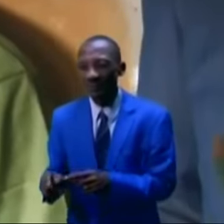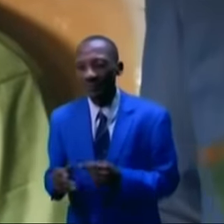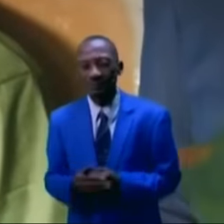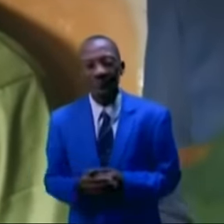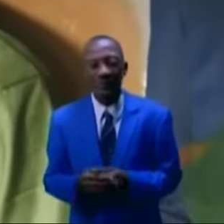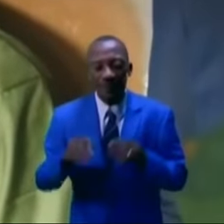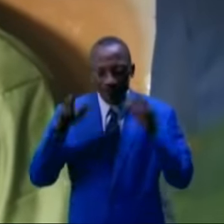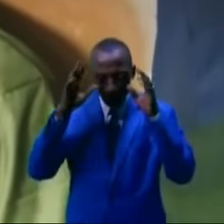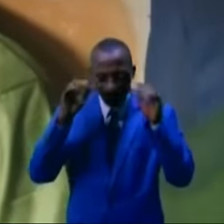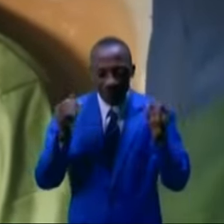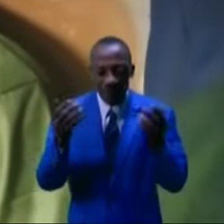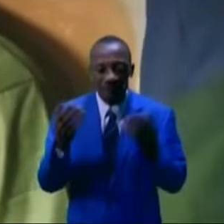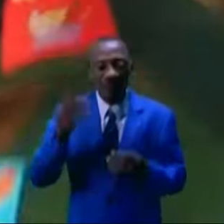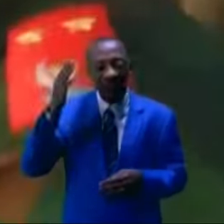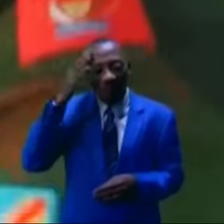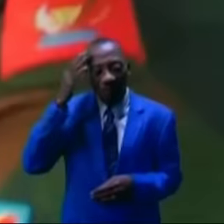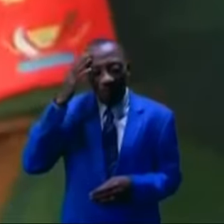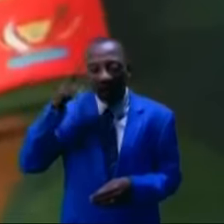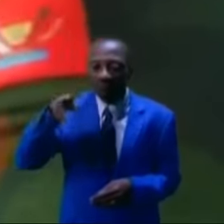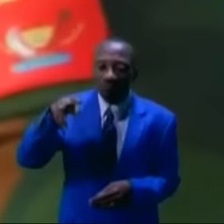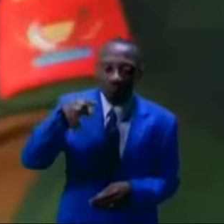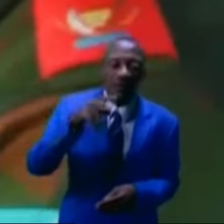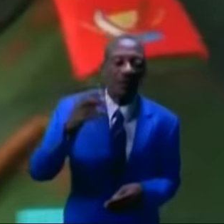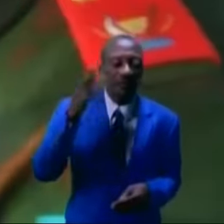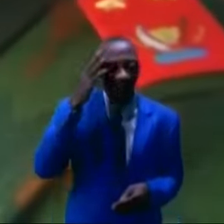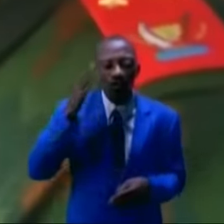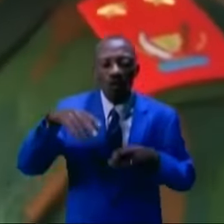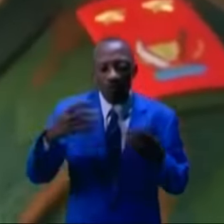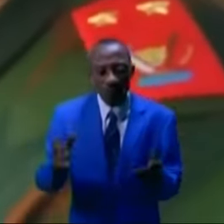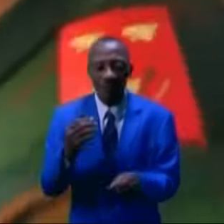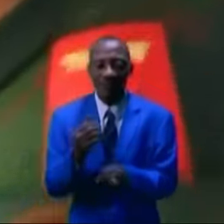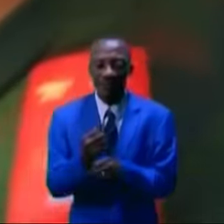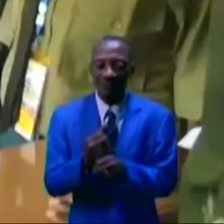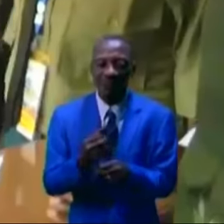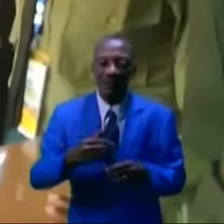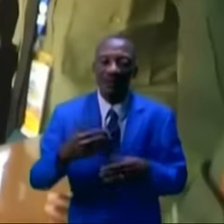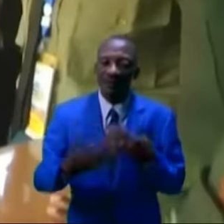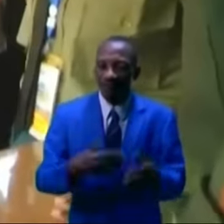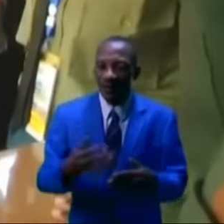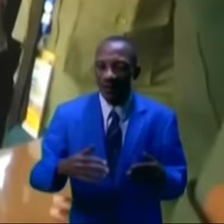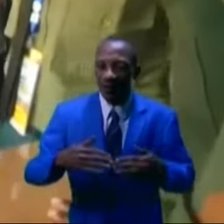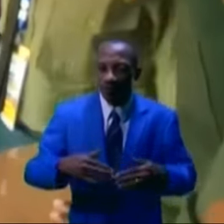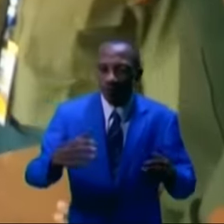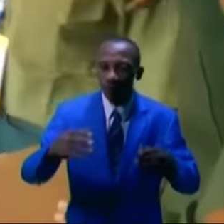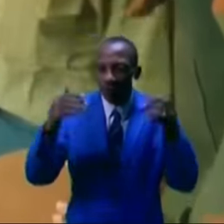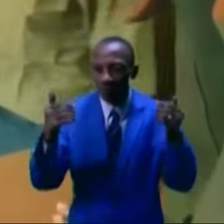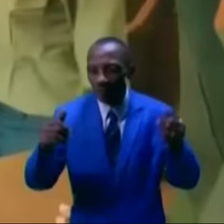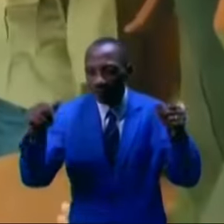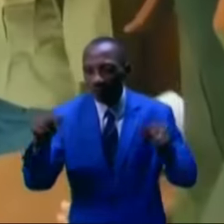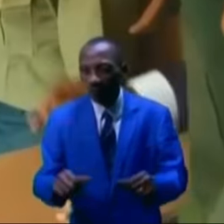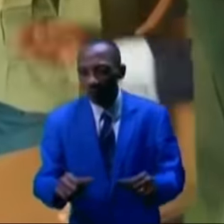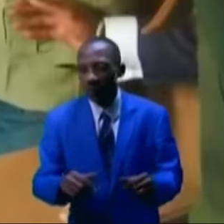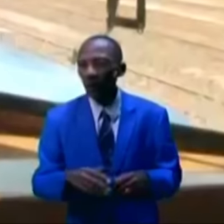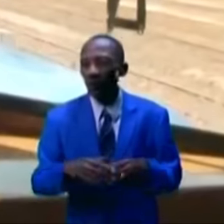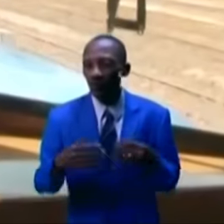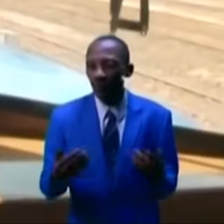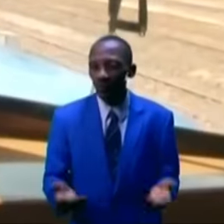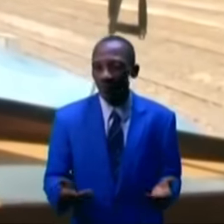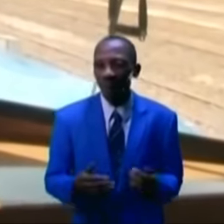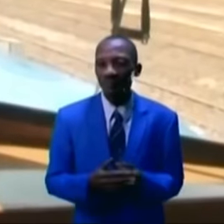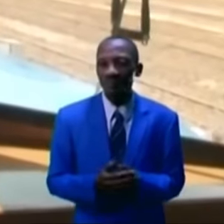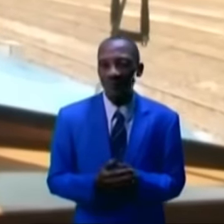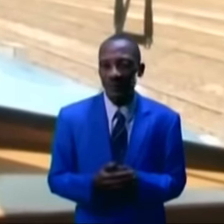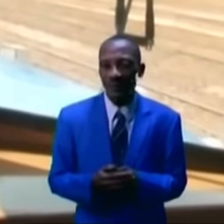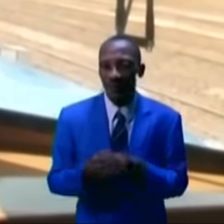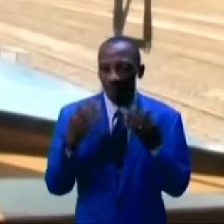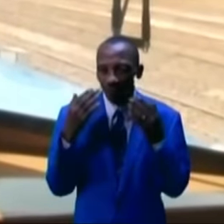rassurer de la qualité des engins. Ces derniers seront utilisés par les bâtisseurs de la nation, anciens Kuluna, formés dans l'une